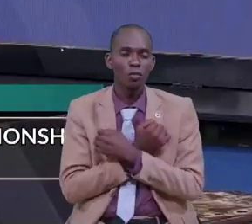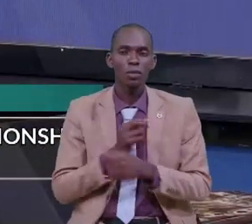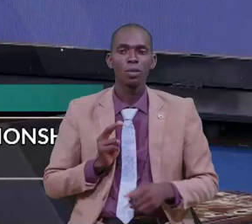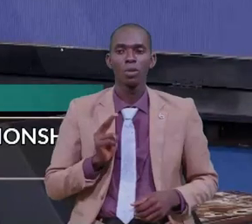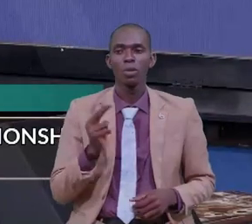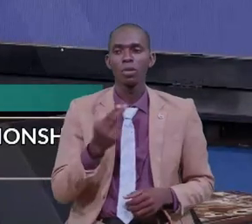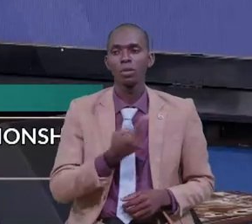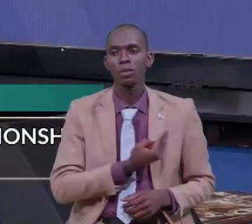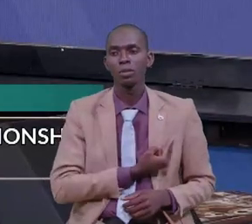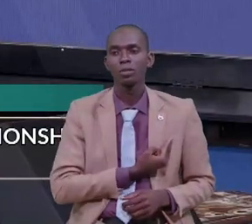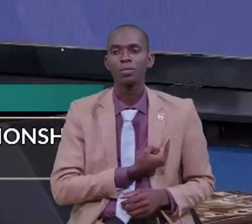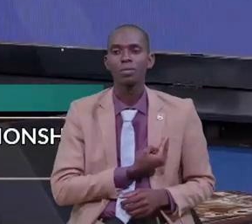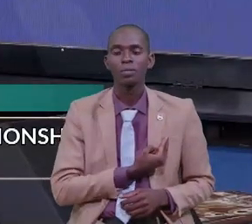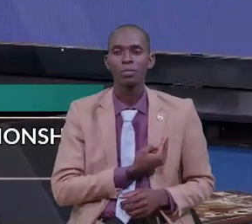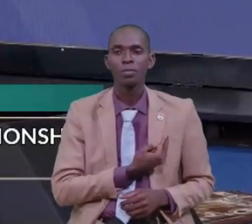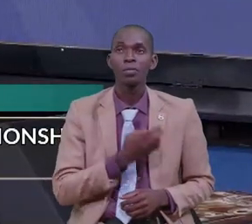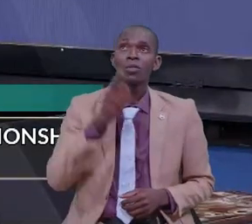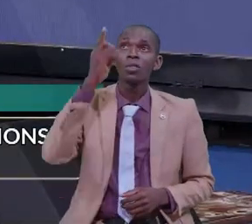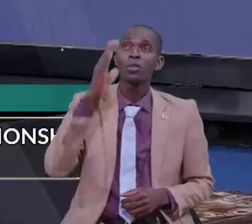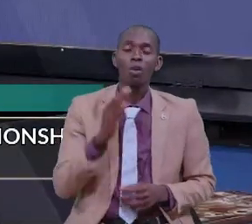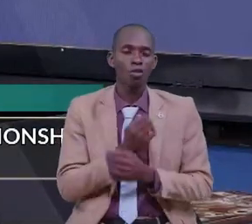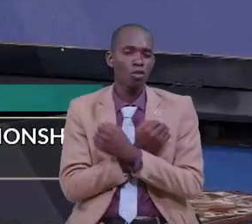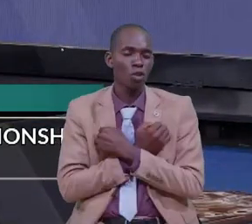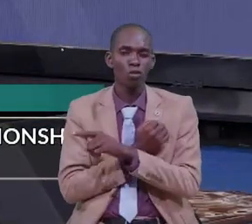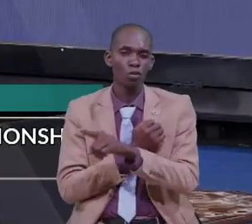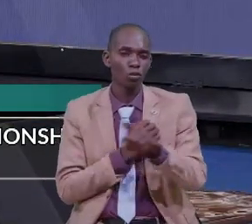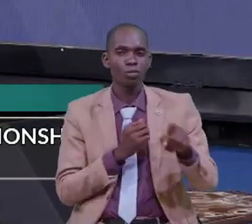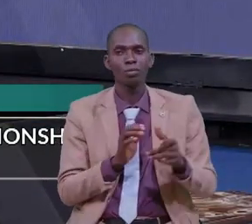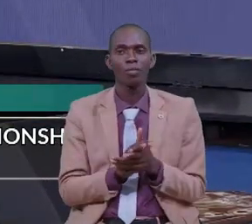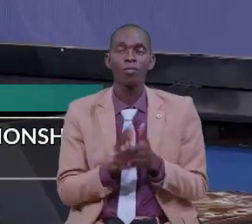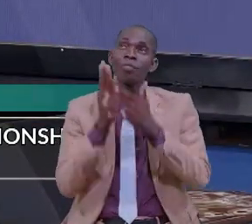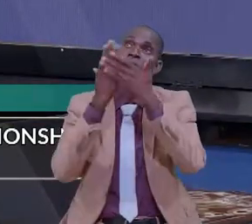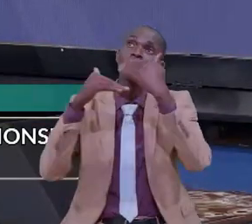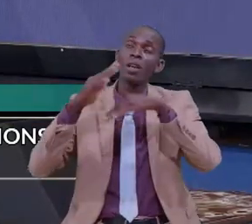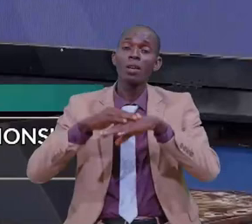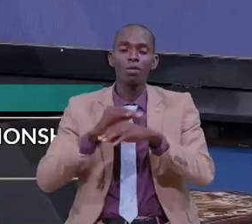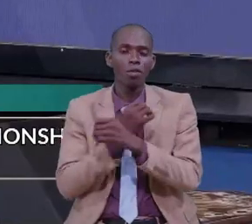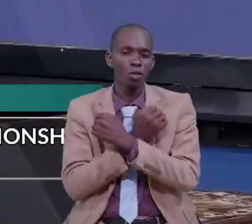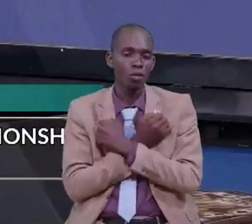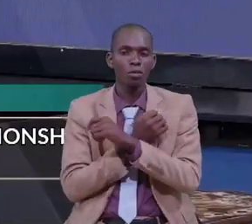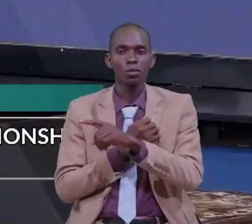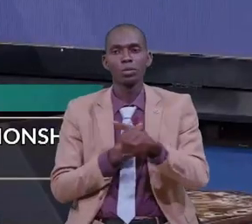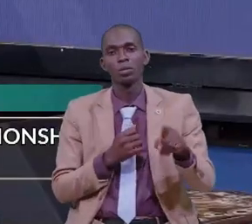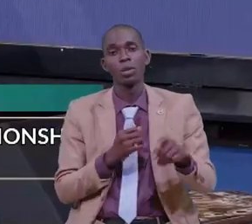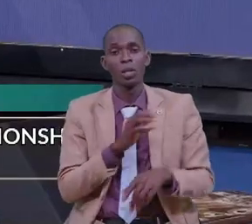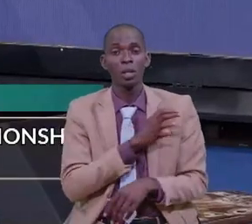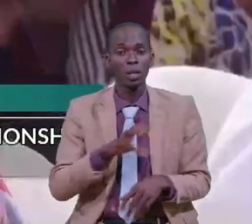qui nous a aimés. Dieu t'aime. Le ciel t'aime.